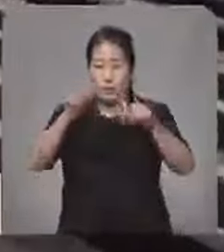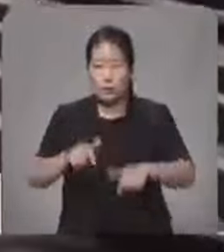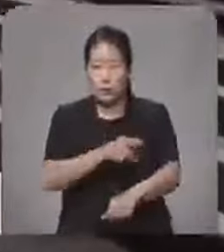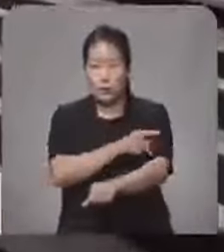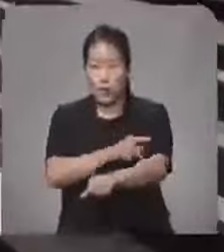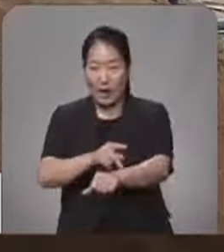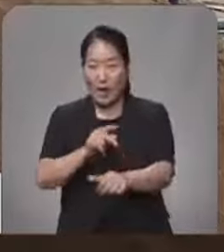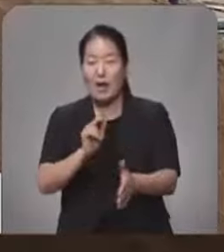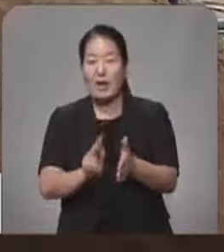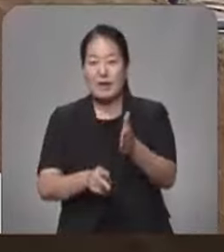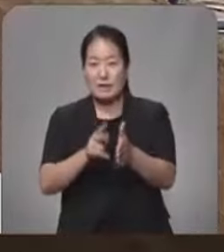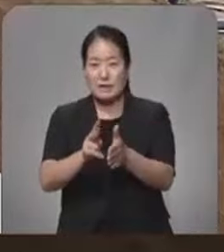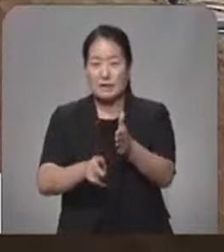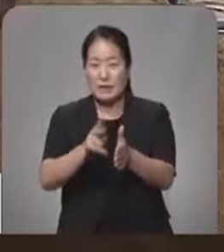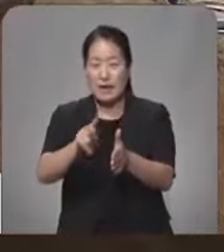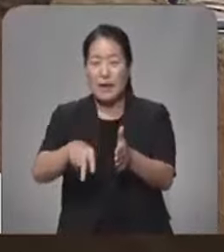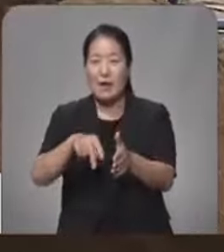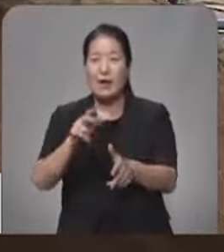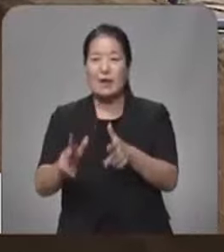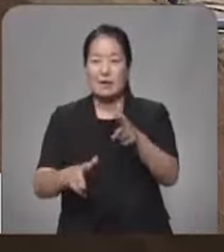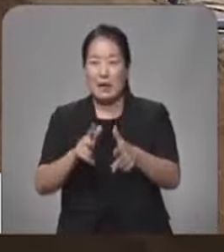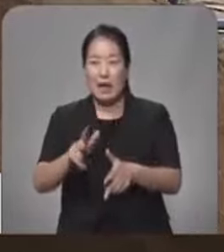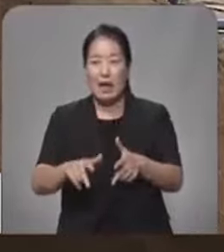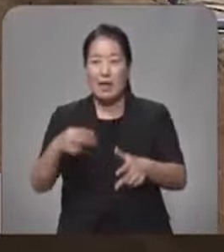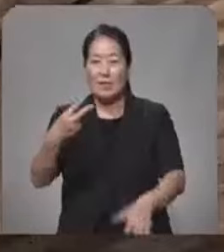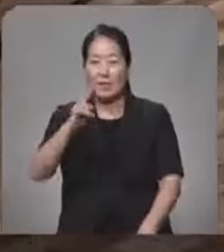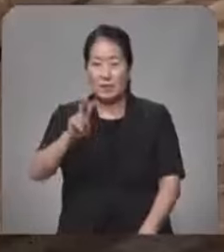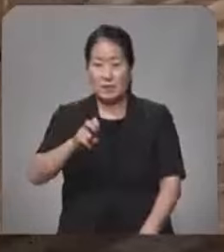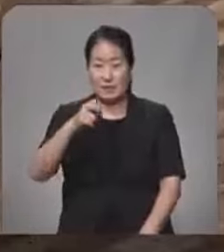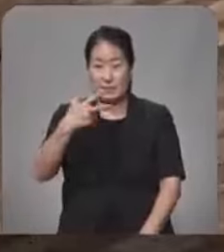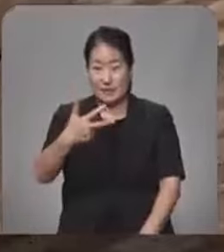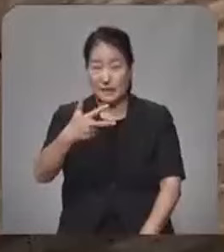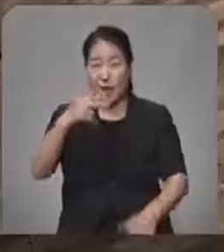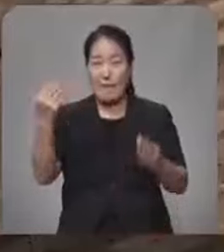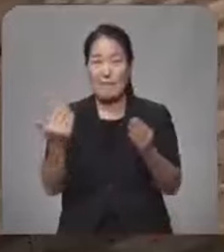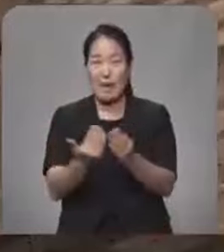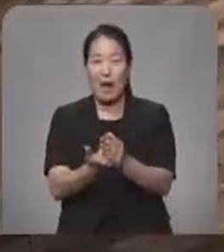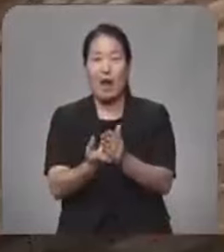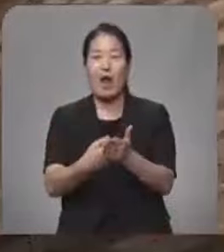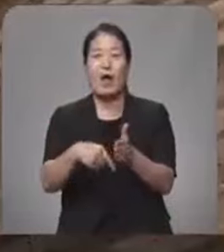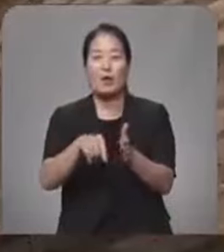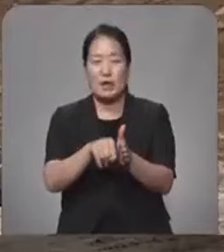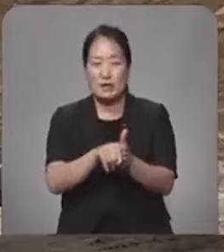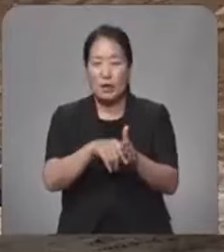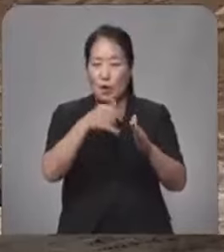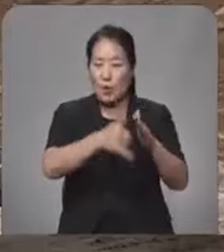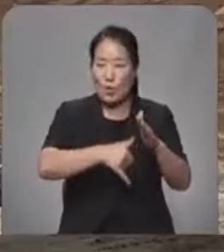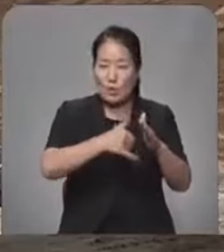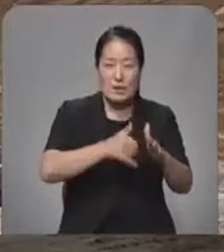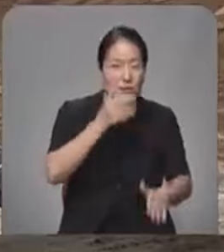동서고속화철도. 당초 목표인 2027년 완공을 위해선 높은 공사 난이도 극복과